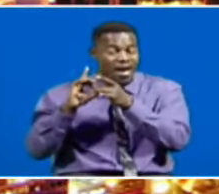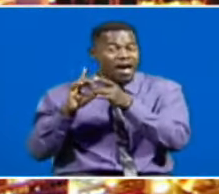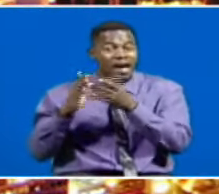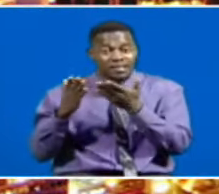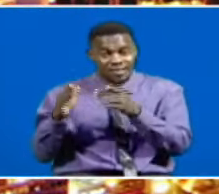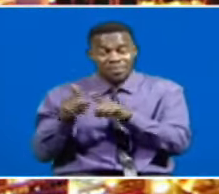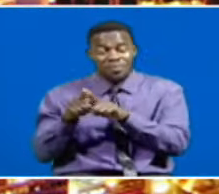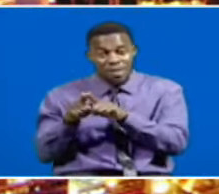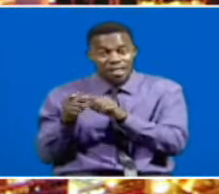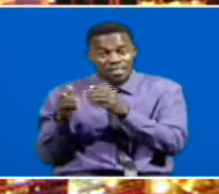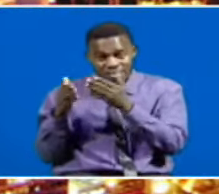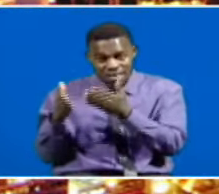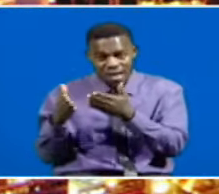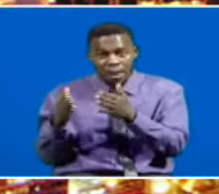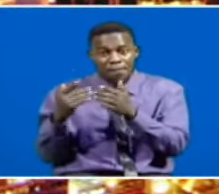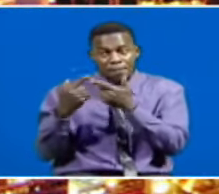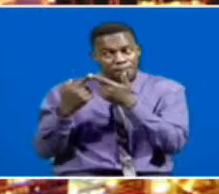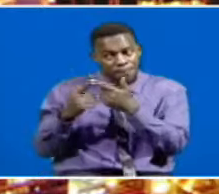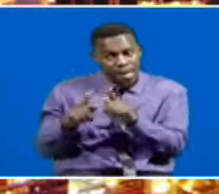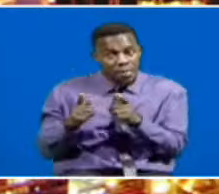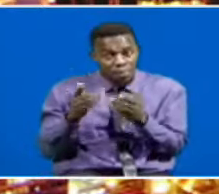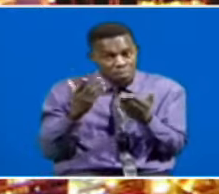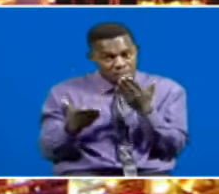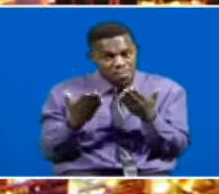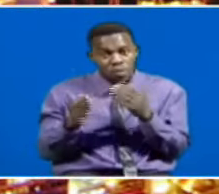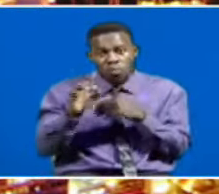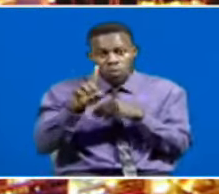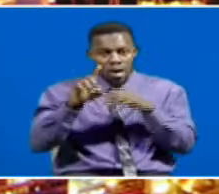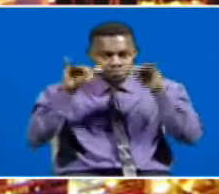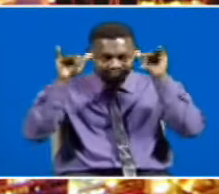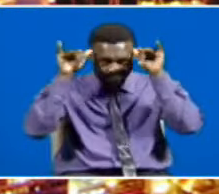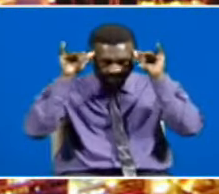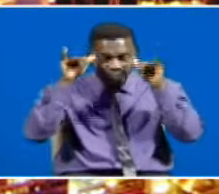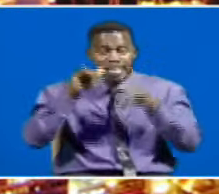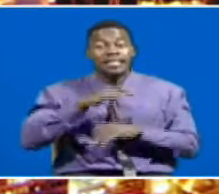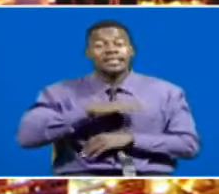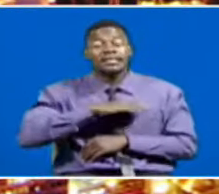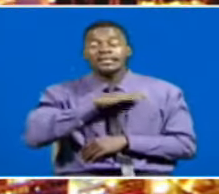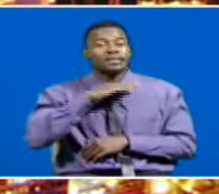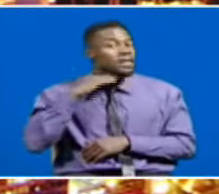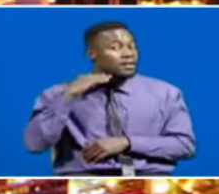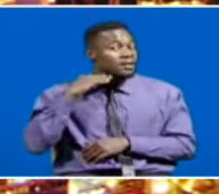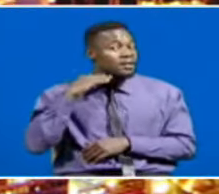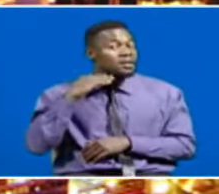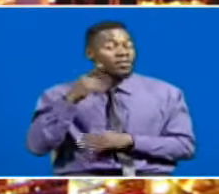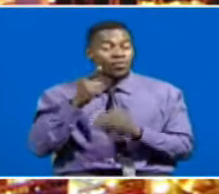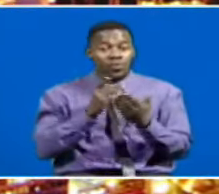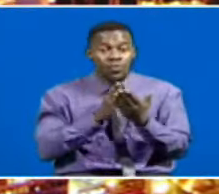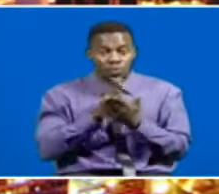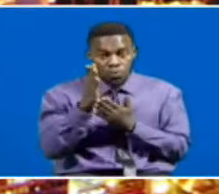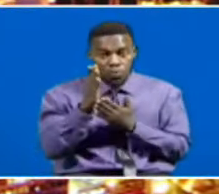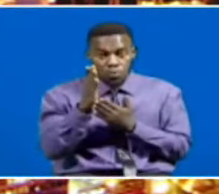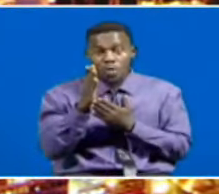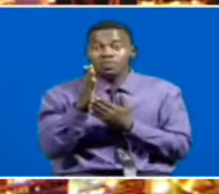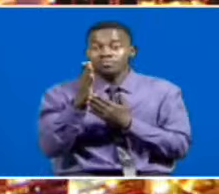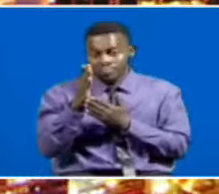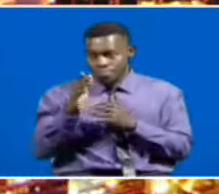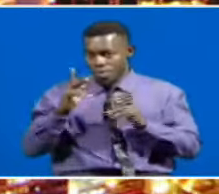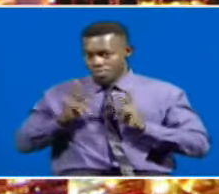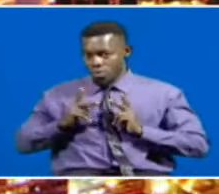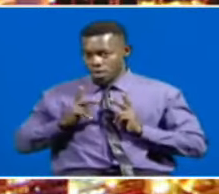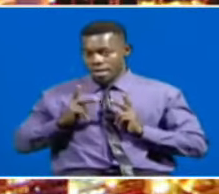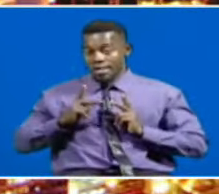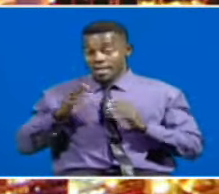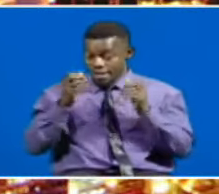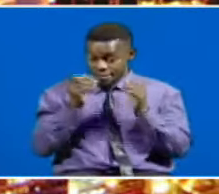huo fahali asababishapo maafa ni sharti auliwe siku yenyewe kwa kukatwa na wapenzi wa mchezo huo.